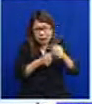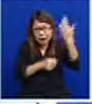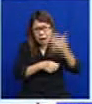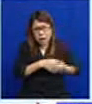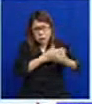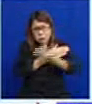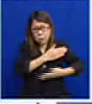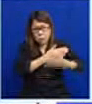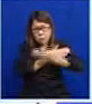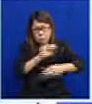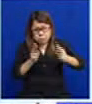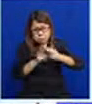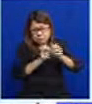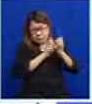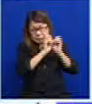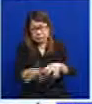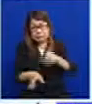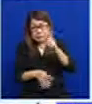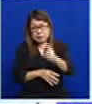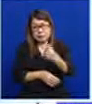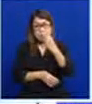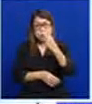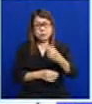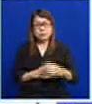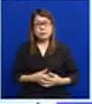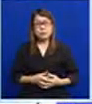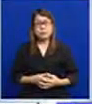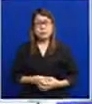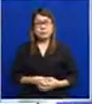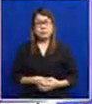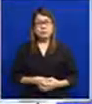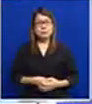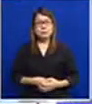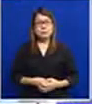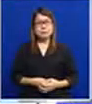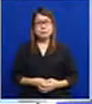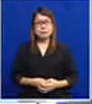าวนี้พร้อมกับข่าวอื่นๆได้ในชีพจรข่าวค่ะ